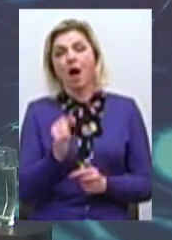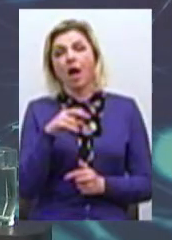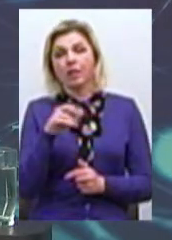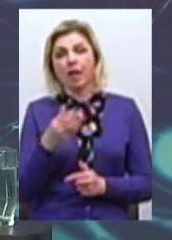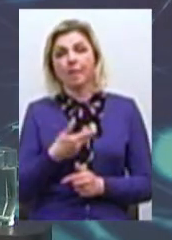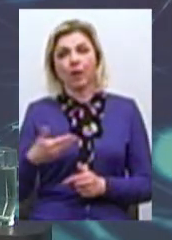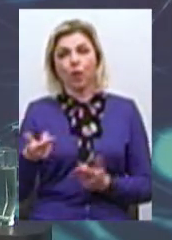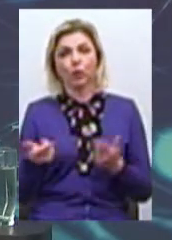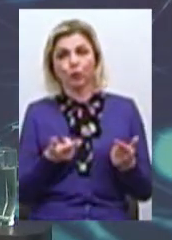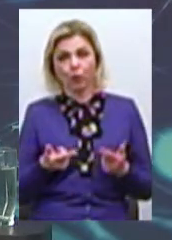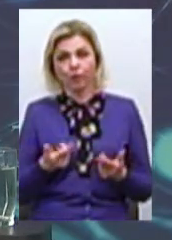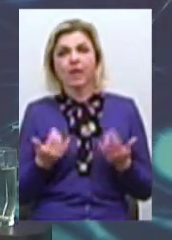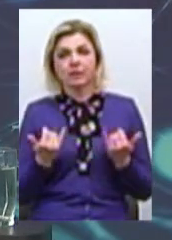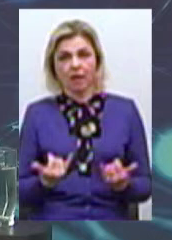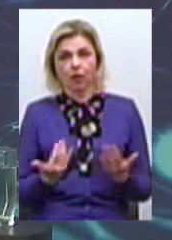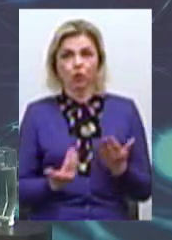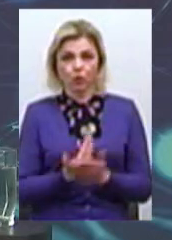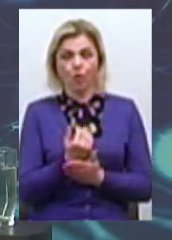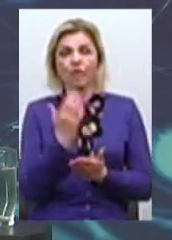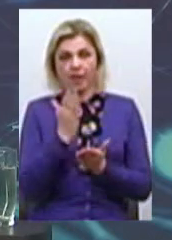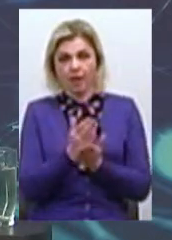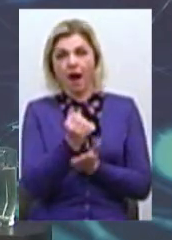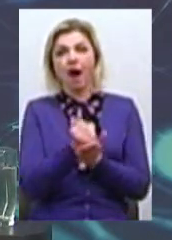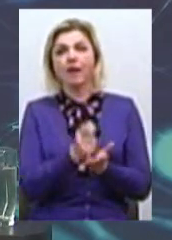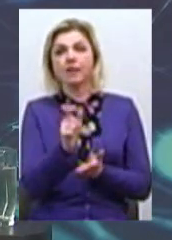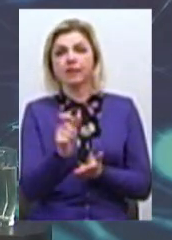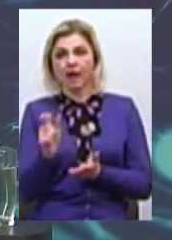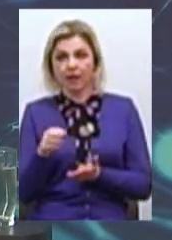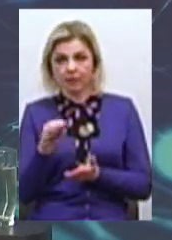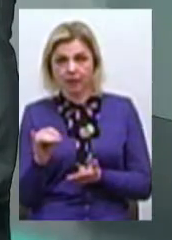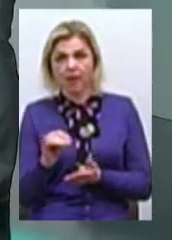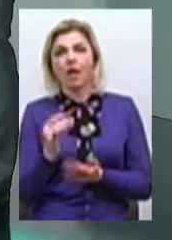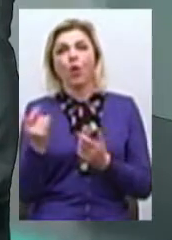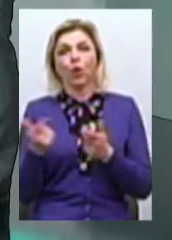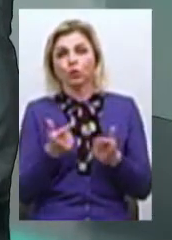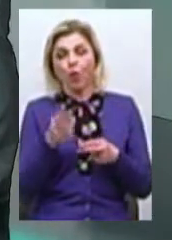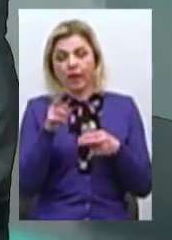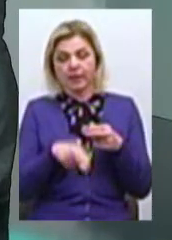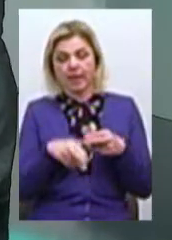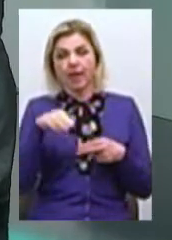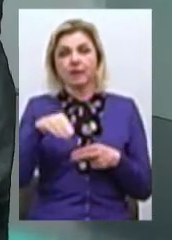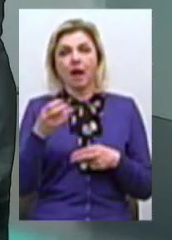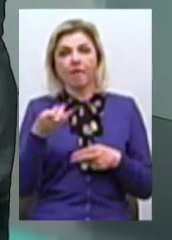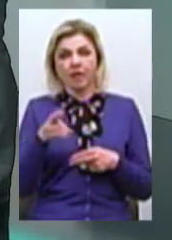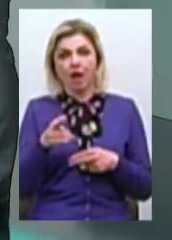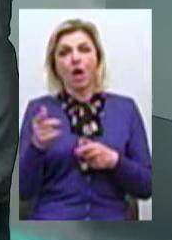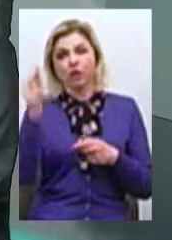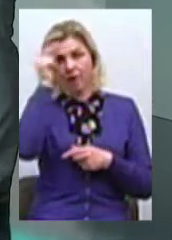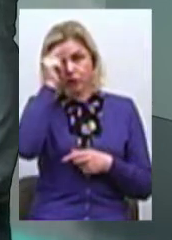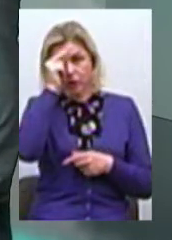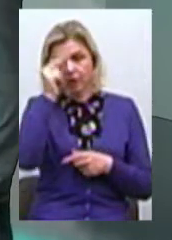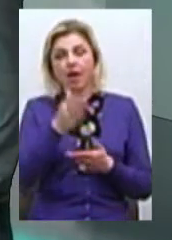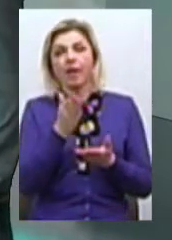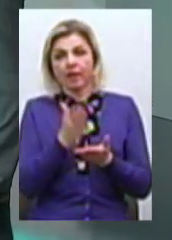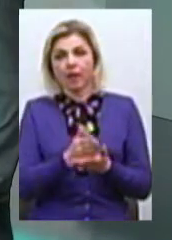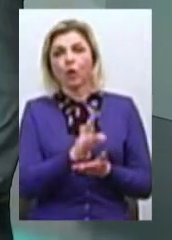готуємо зараз, знов є кандидати, зараз готується на кінець травня навчання, тобто є вже